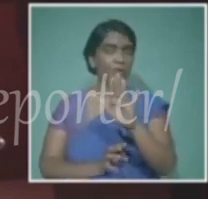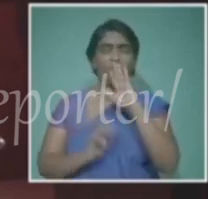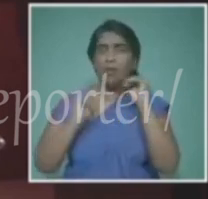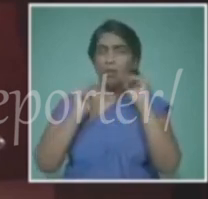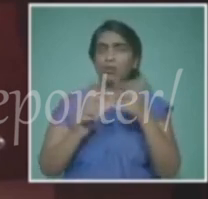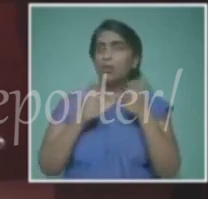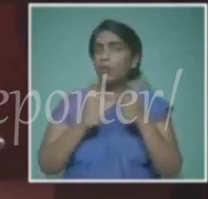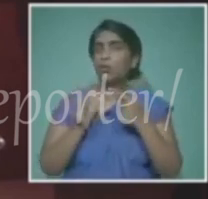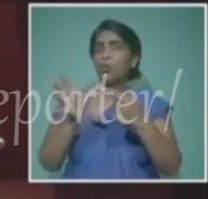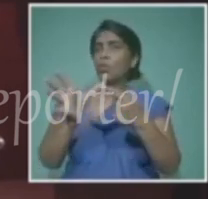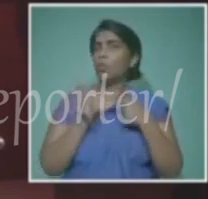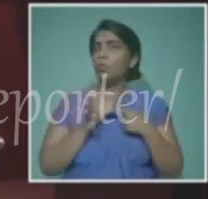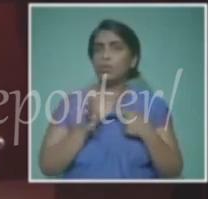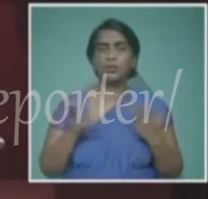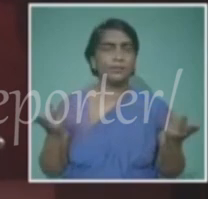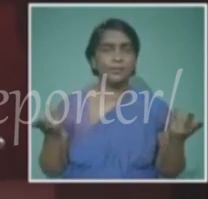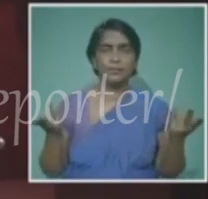සාධනීය ප්‍රගතිශීලී පිළිතුරක් ලැබුණේ නැහැ.